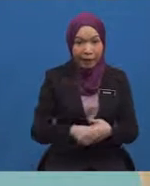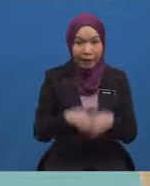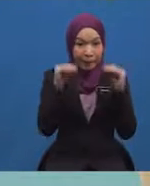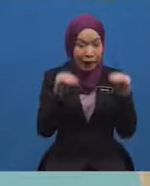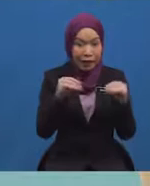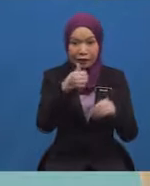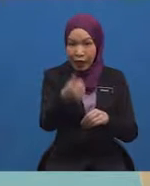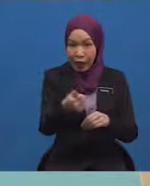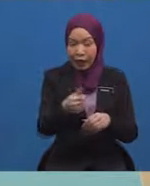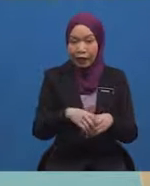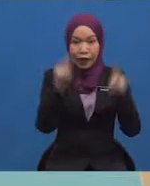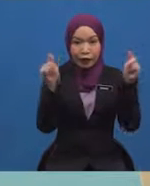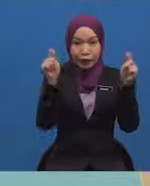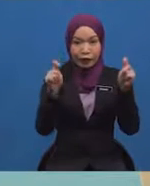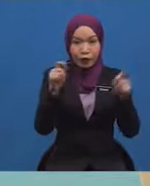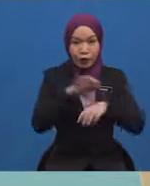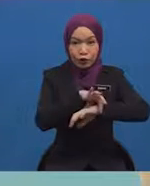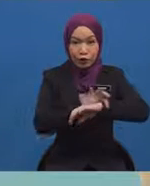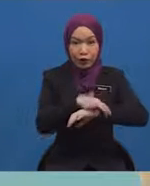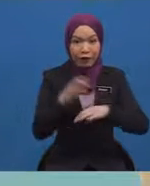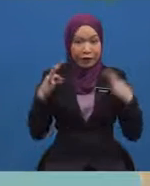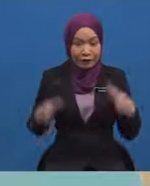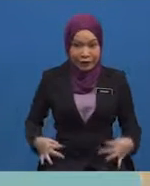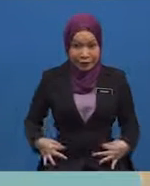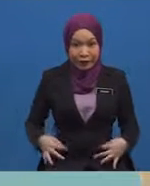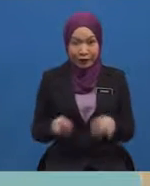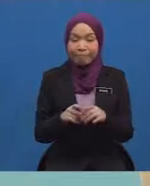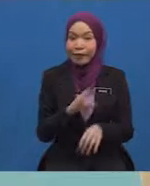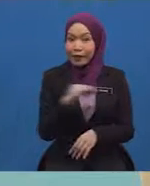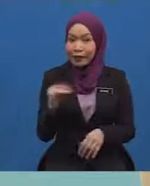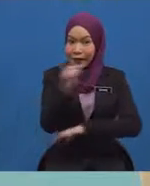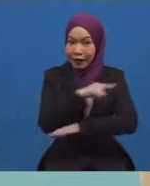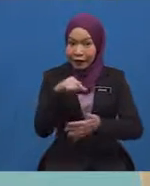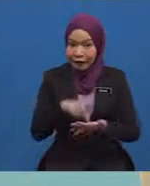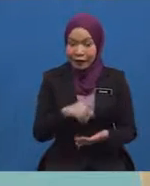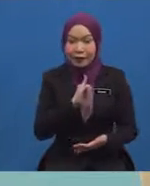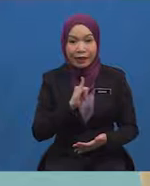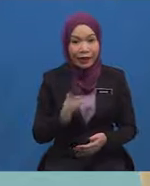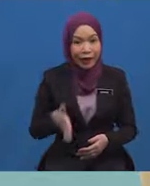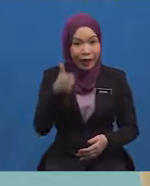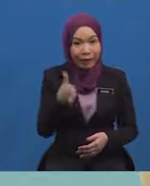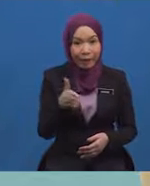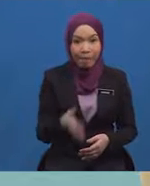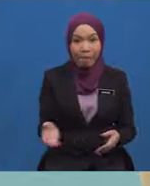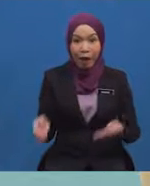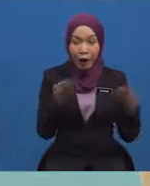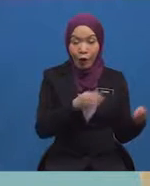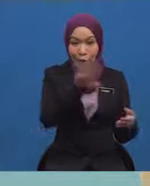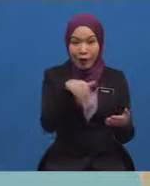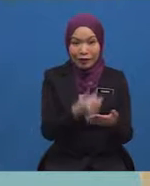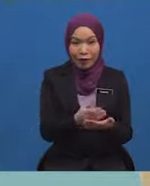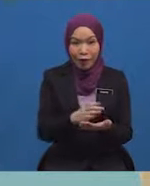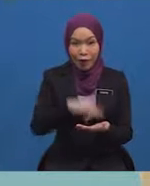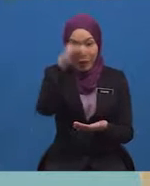topik geografi fizikal, kali ini cikgu akan membawa anda menjelajah tema geografi